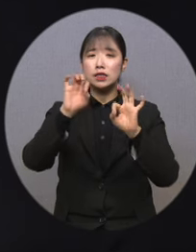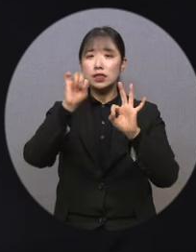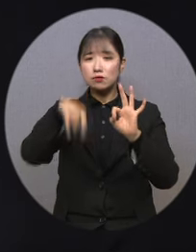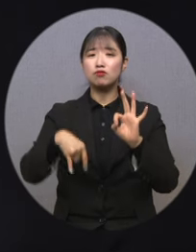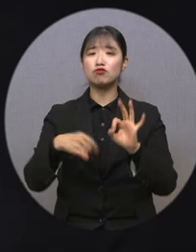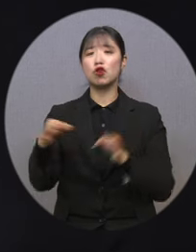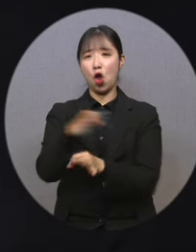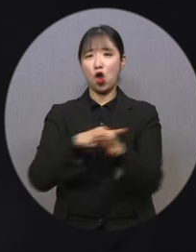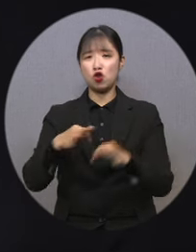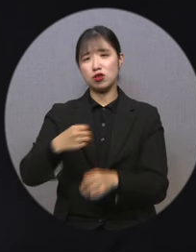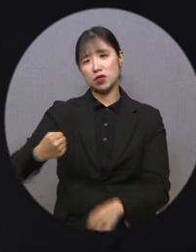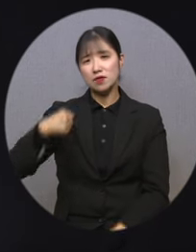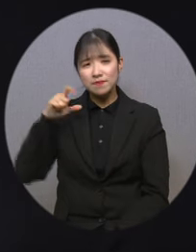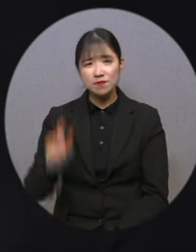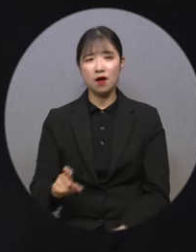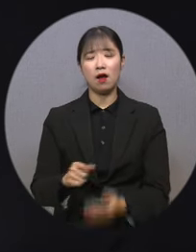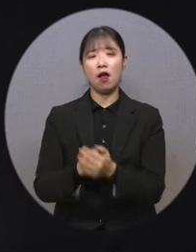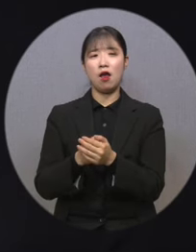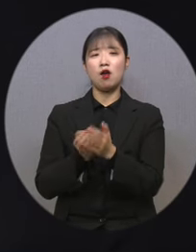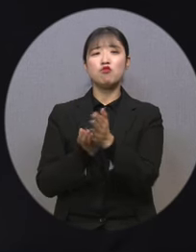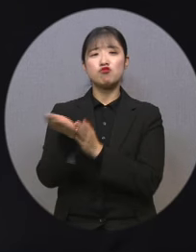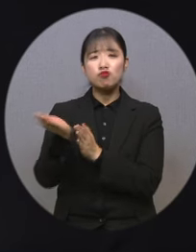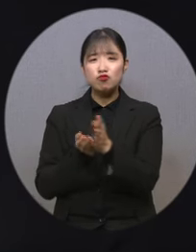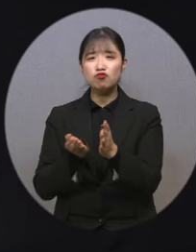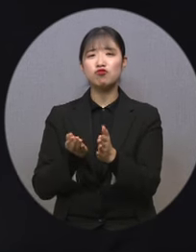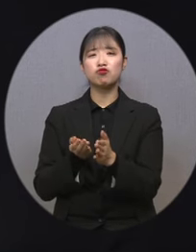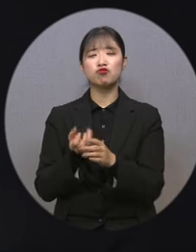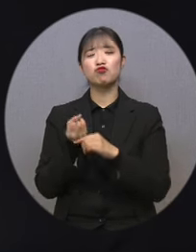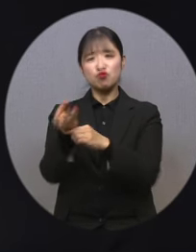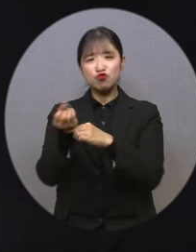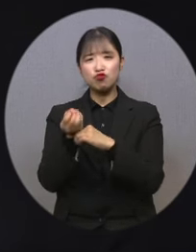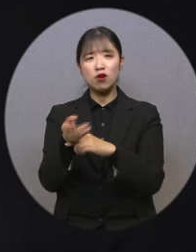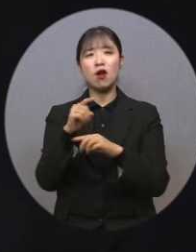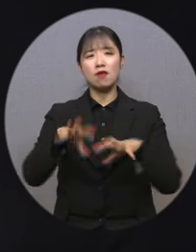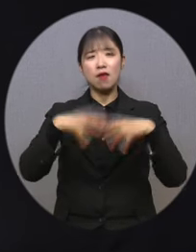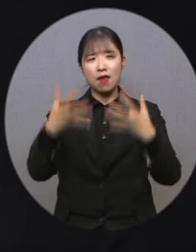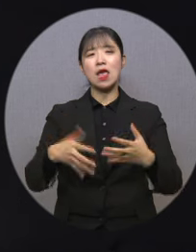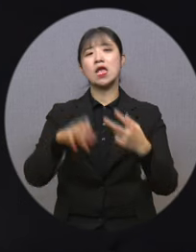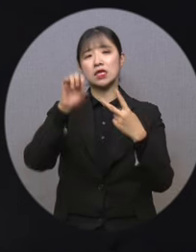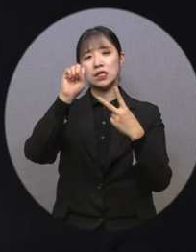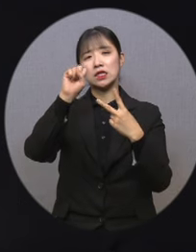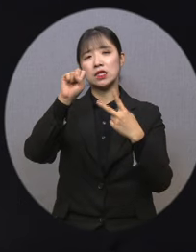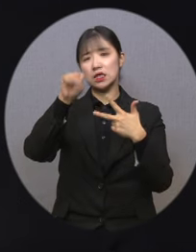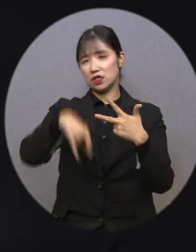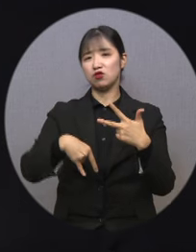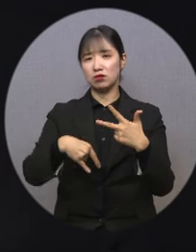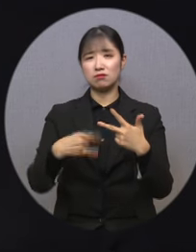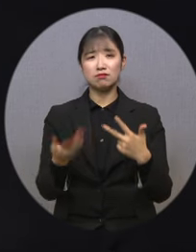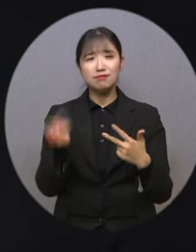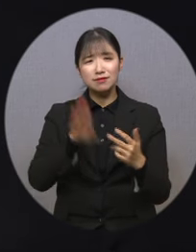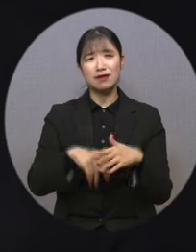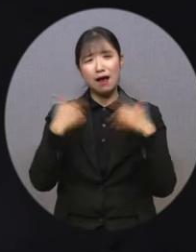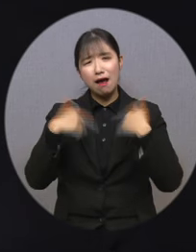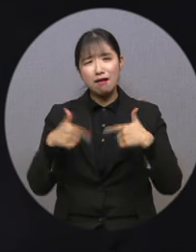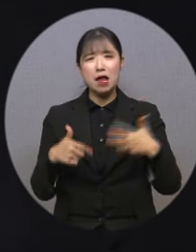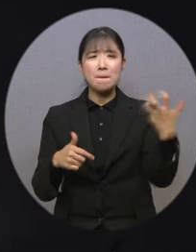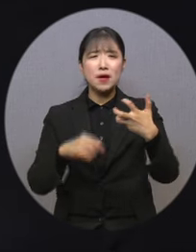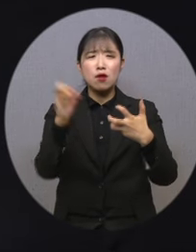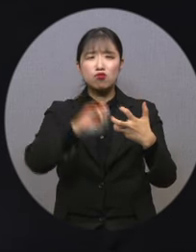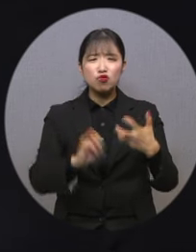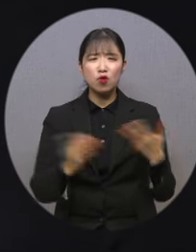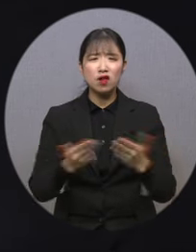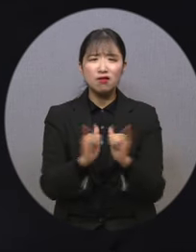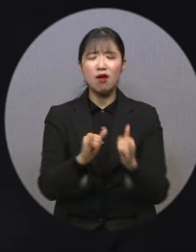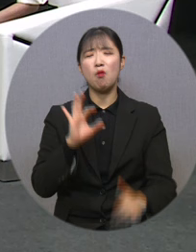경제대국이고 무역 세계 7위입니다. 세계 7위 경제대국이 맨날 80%의 근로자가 돈